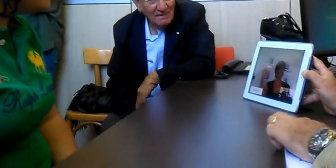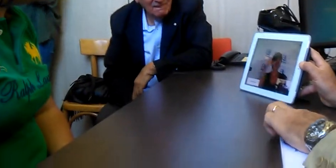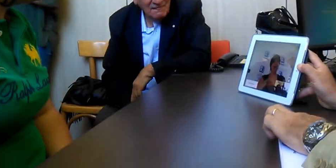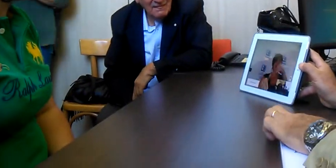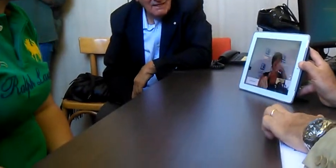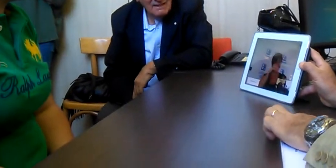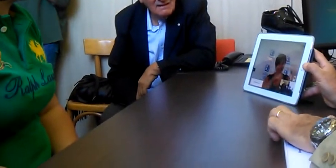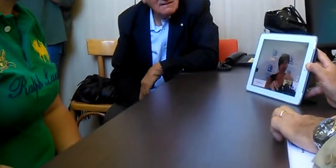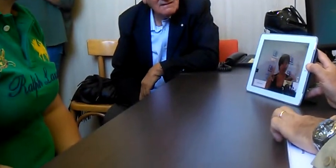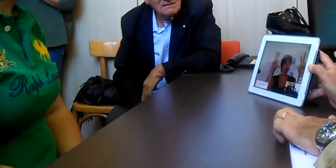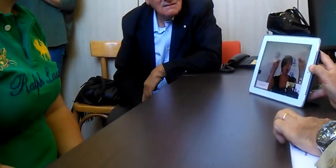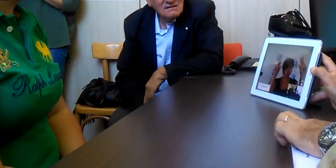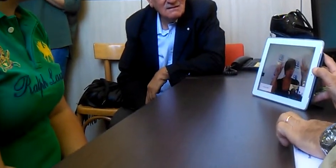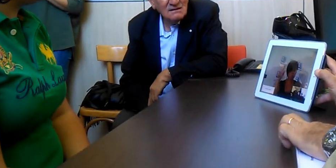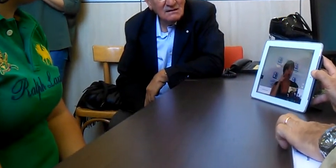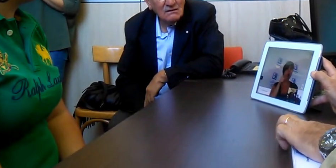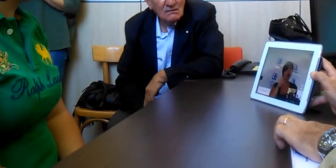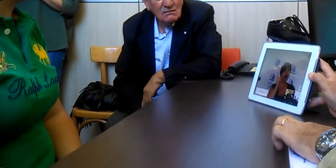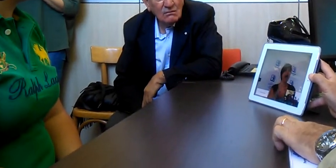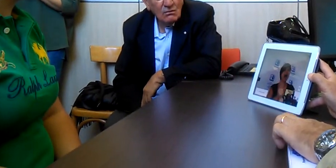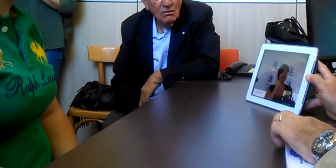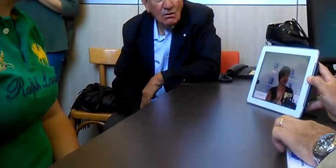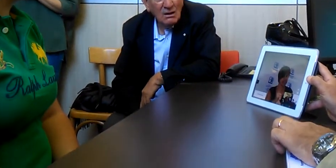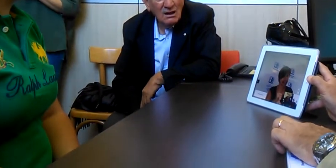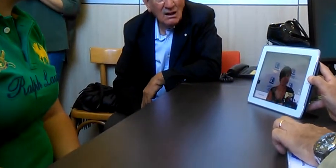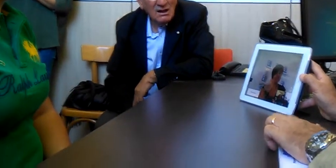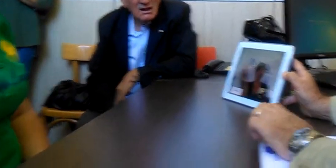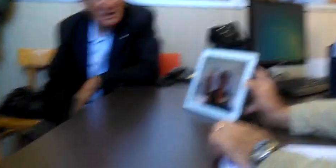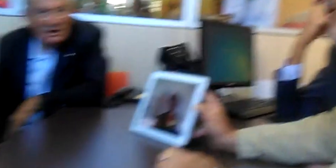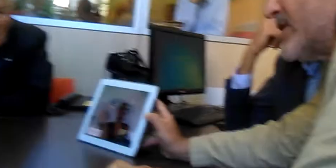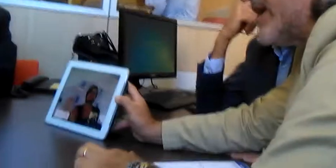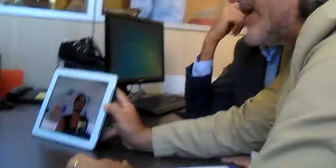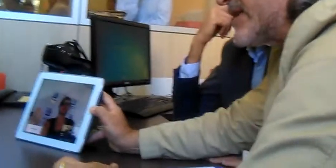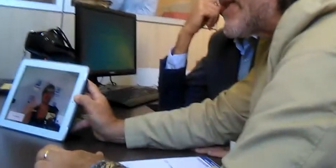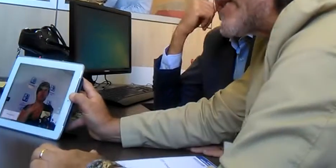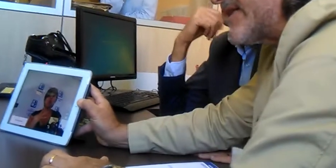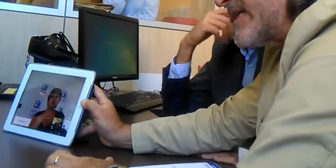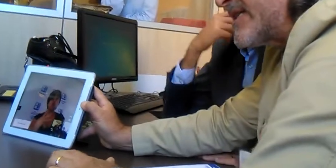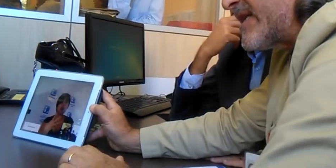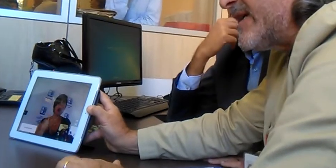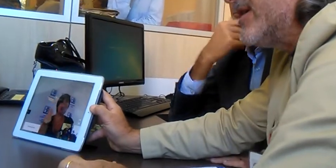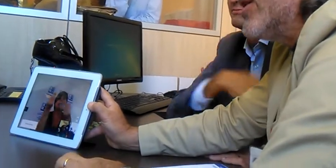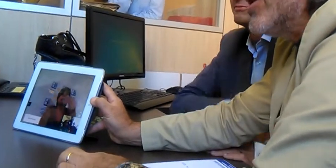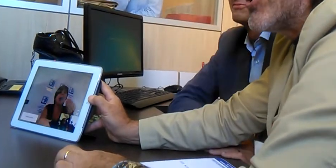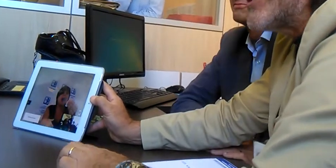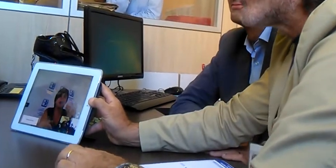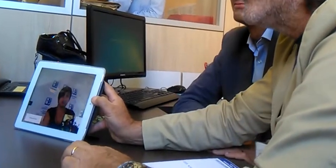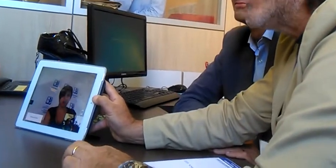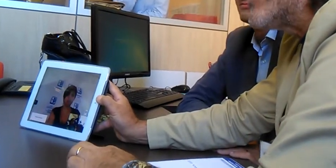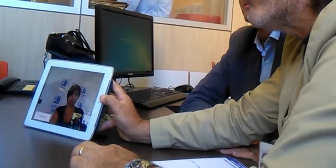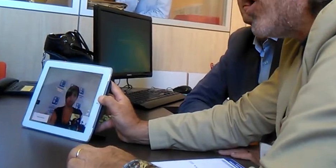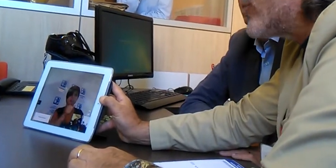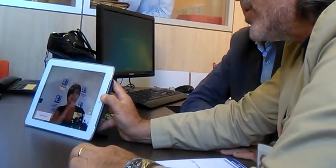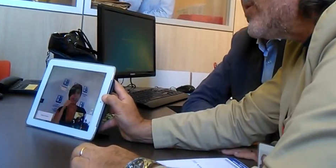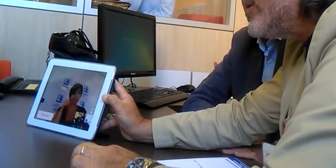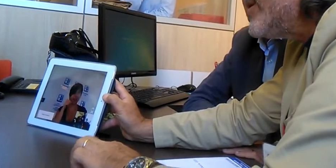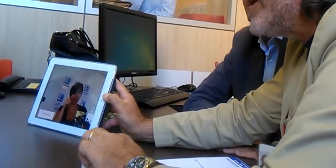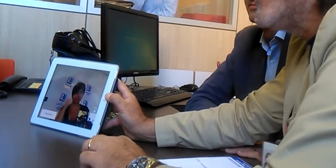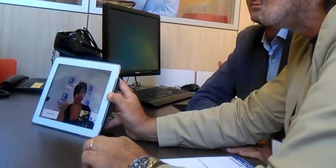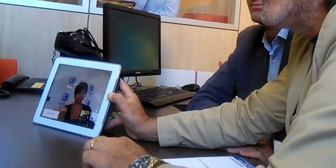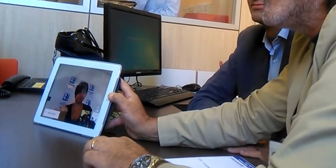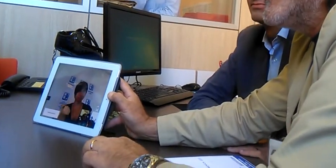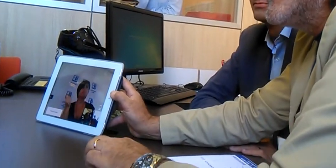mi deve depositare una denuncia di smarrimento o richiesta di rinnovo della stessa tessera. C'è da compilare un modulo